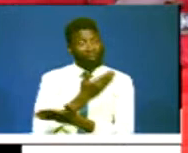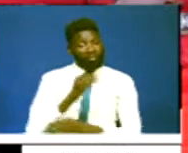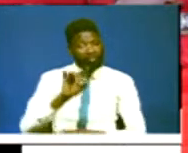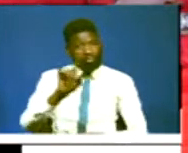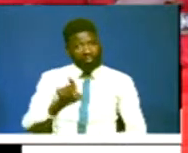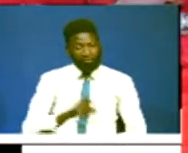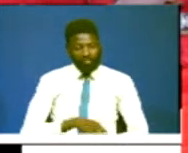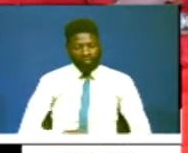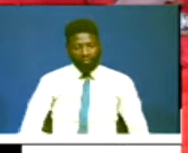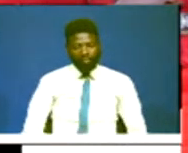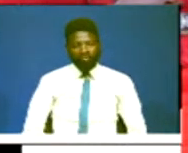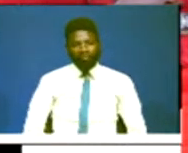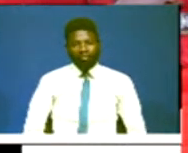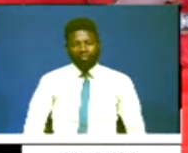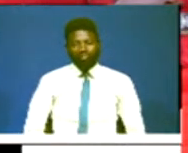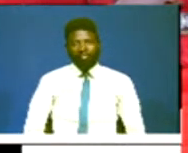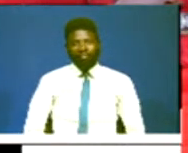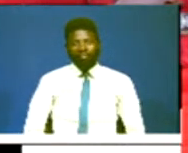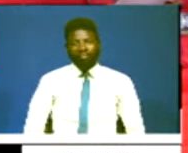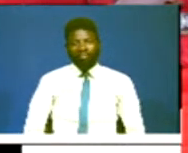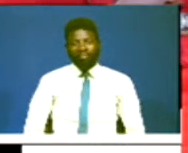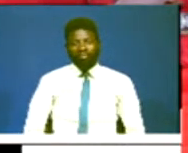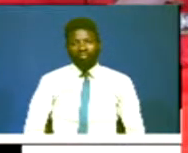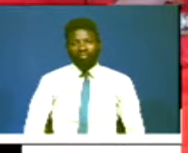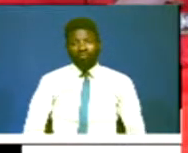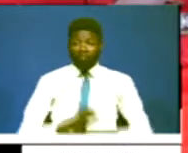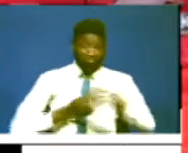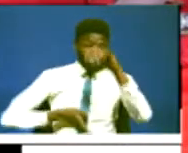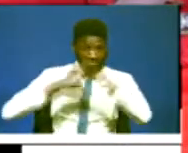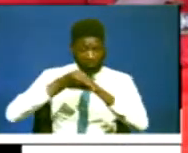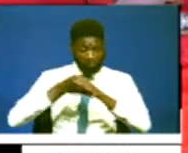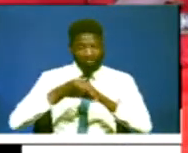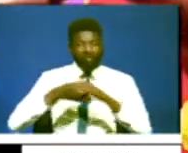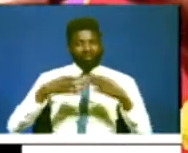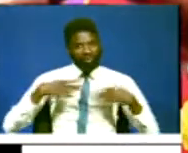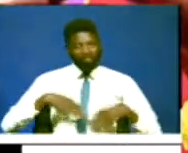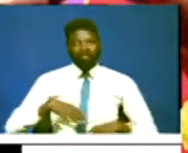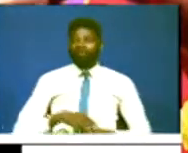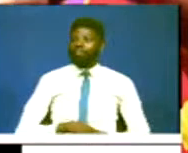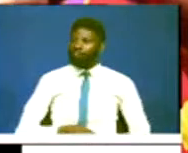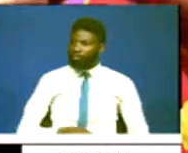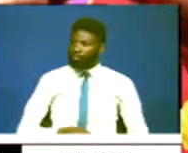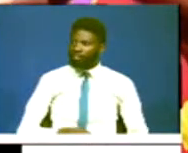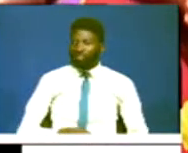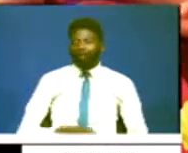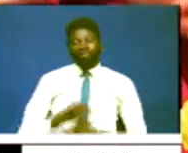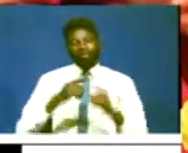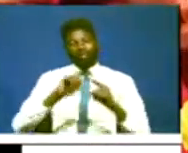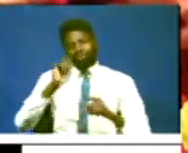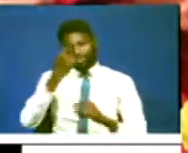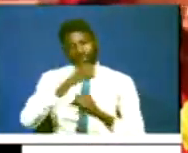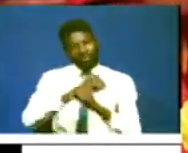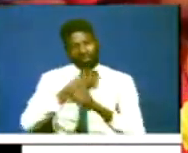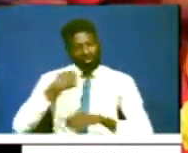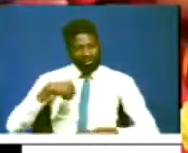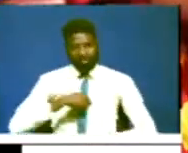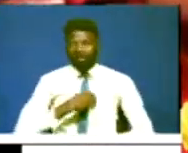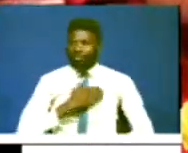komereria mateke. Eh? Rais na wewe utuchunge. Tafadhali.